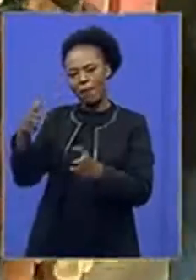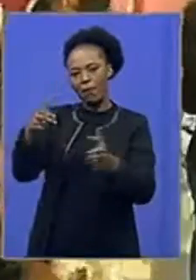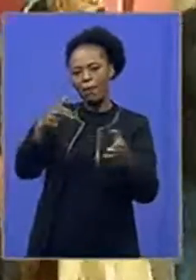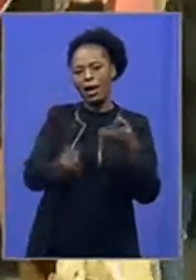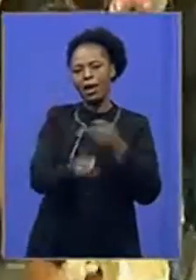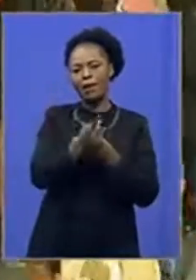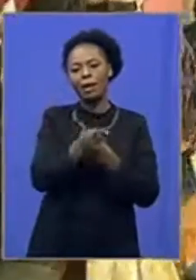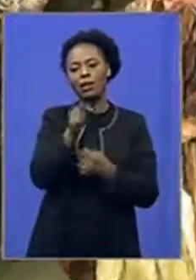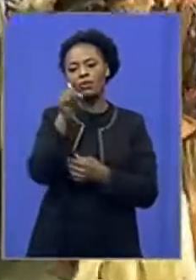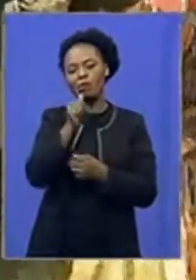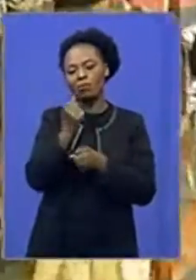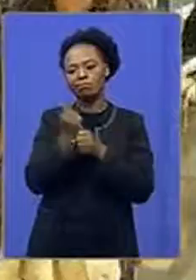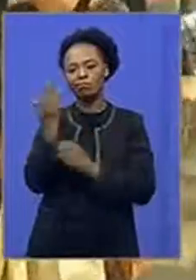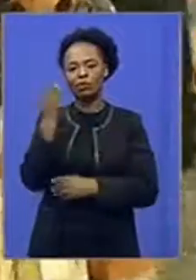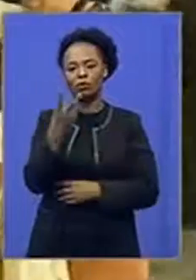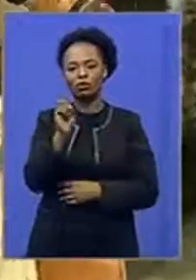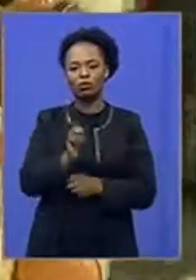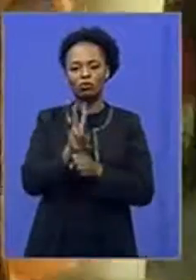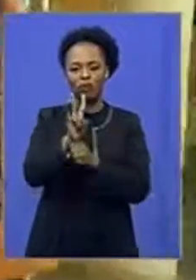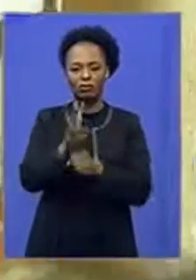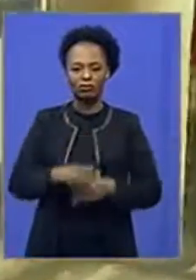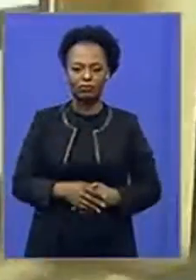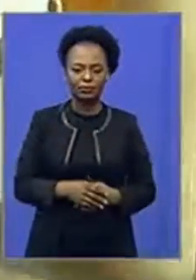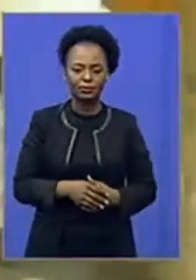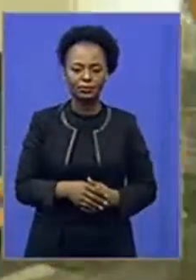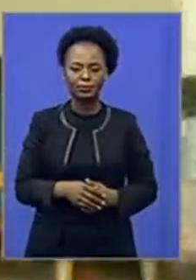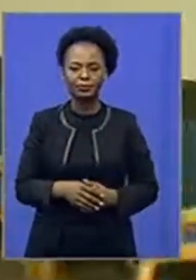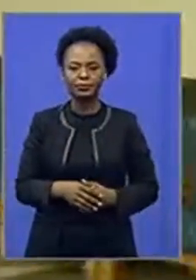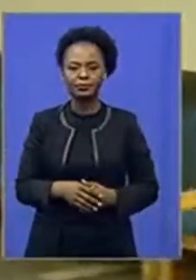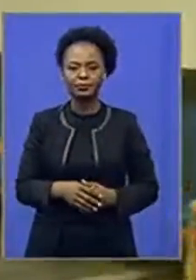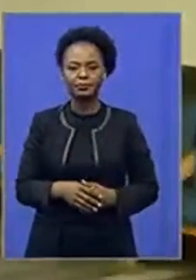a le 16 2012. Zebulon Maine, SABC News, Mahikeng.